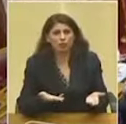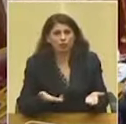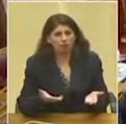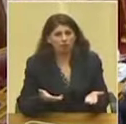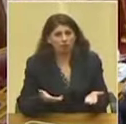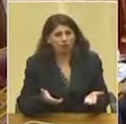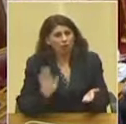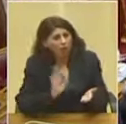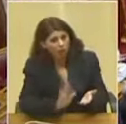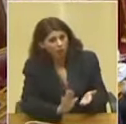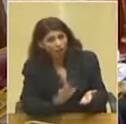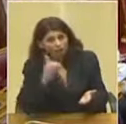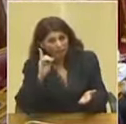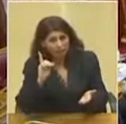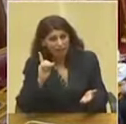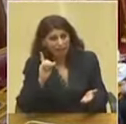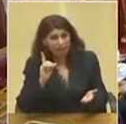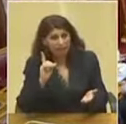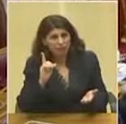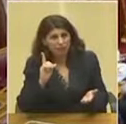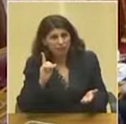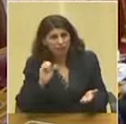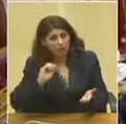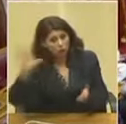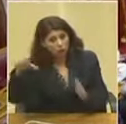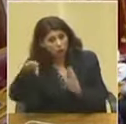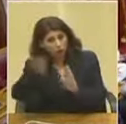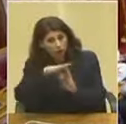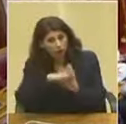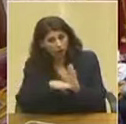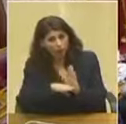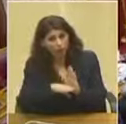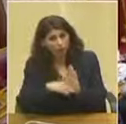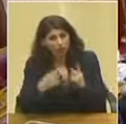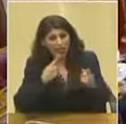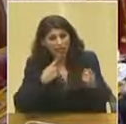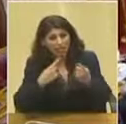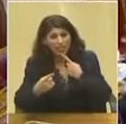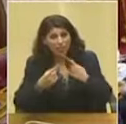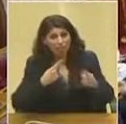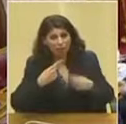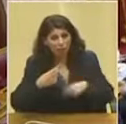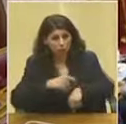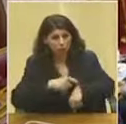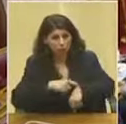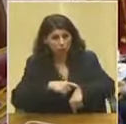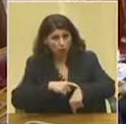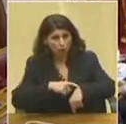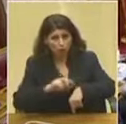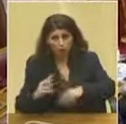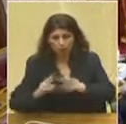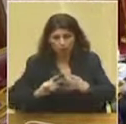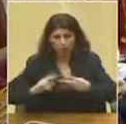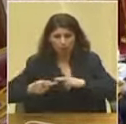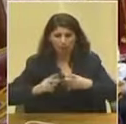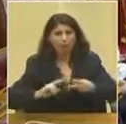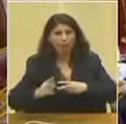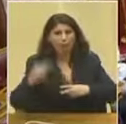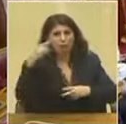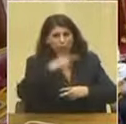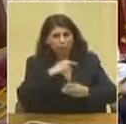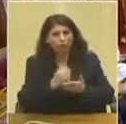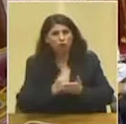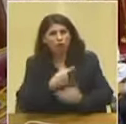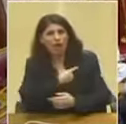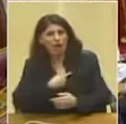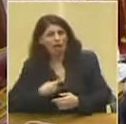Αφήνετε να διεξάγεται ένας εκτός κανονισμού διάλογος στον χρόνο μεταξύ του Πρωθυπουργού και του Αρχηγού